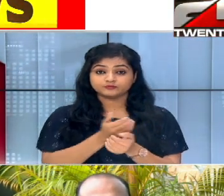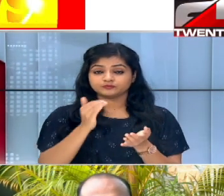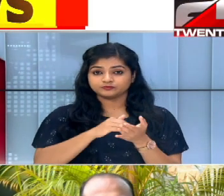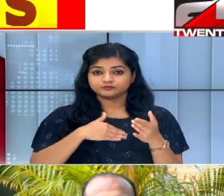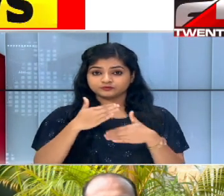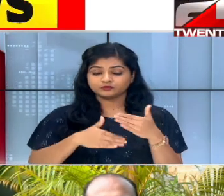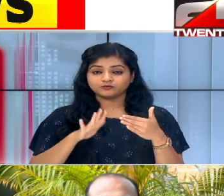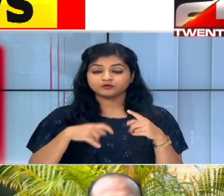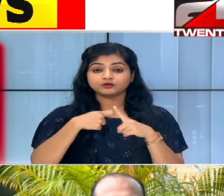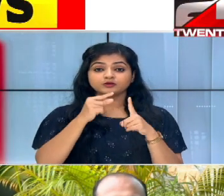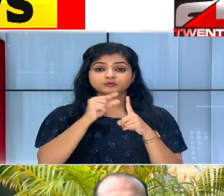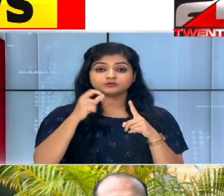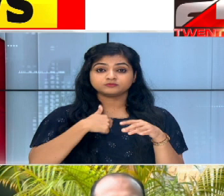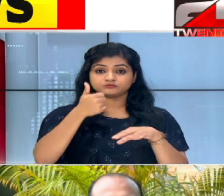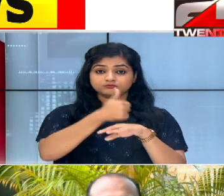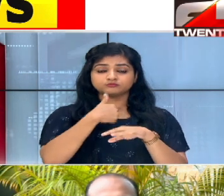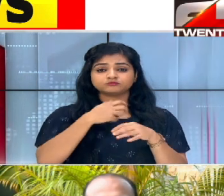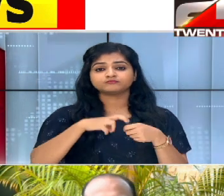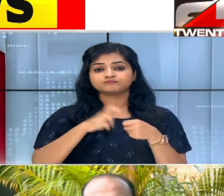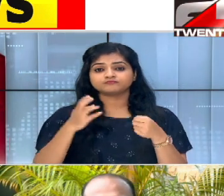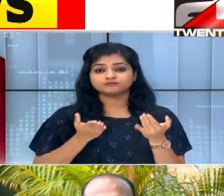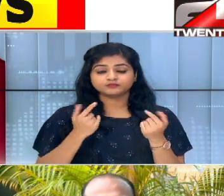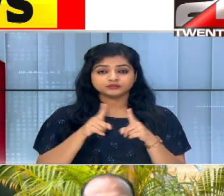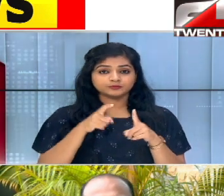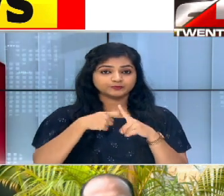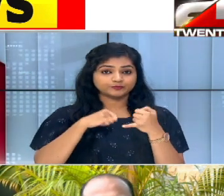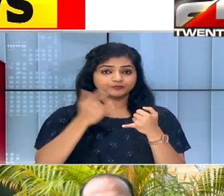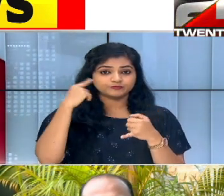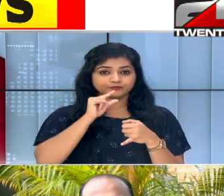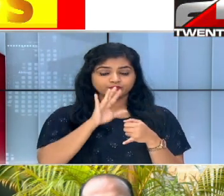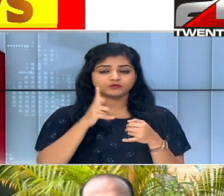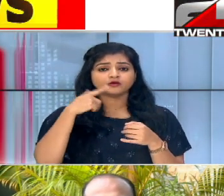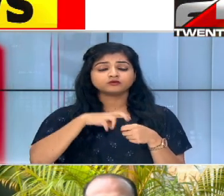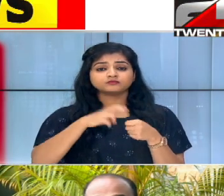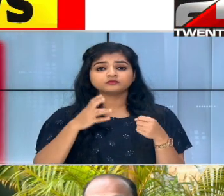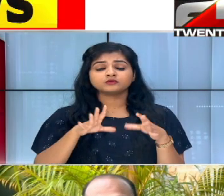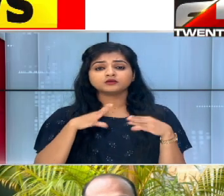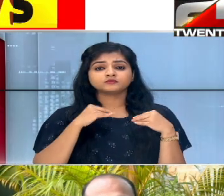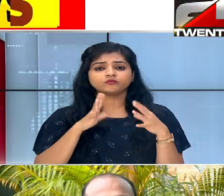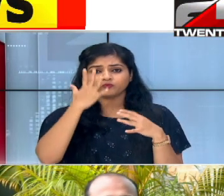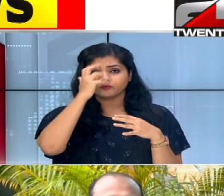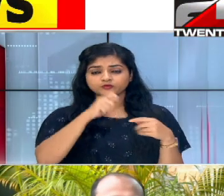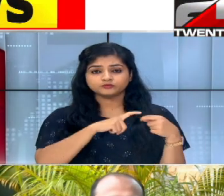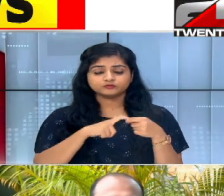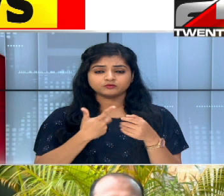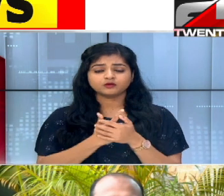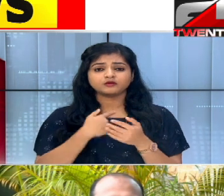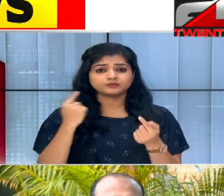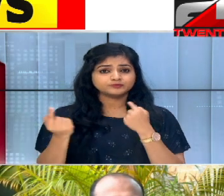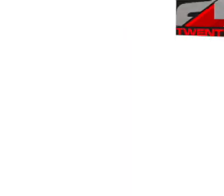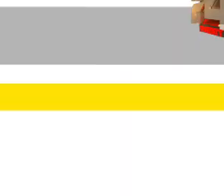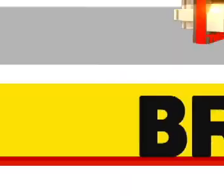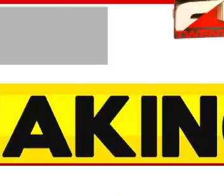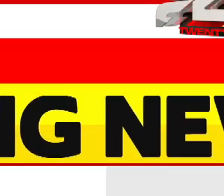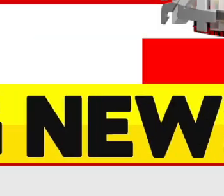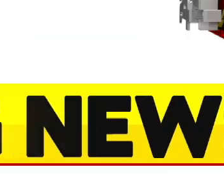കെ പി സി സി അധ്യക്ഷ സ്ഥാനം രാജിവെക്കാൻ തയ്യാറാണ് എന്ന് കെ സുധാകരൻ പറഞ്ഞിരുന്നു. എന്തുകൊണ്ട് അങ്ങനെ ഒരു നിലപാട് സ്വീകരിച്ചു എന്ന ചോദ്യത്തിന് മനസാക്ഷിക്കുത്തുള്ളത് കൊണ്ടാണ് അങ്ങനെ ഒരു നിലപാടെടുത്തത്